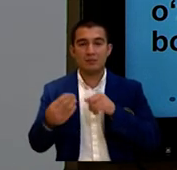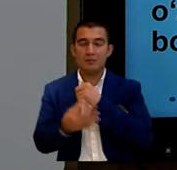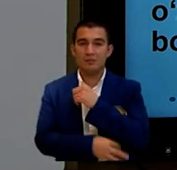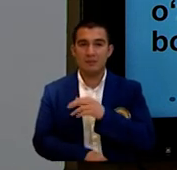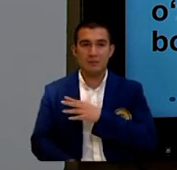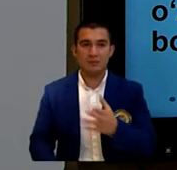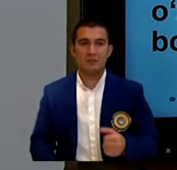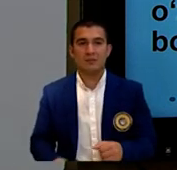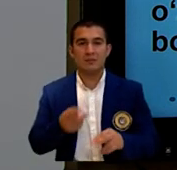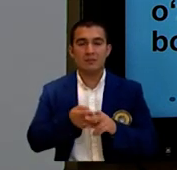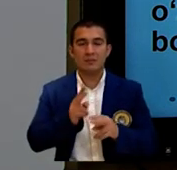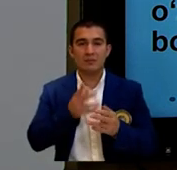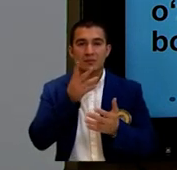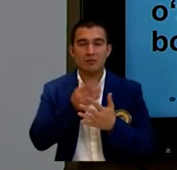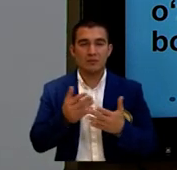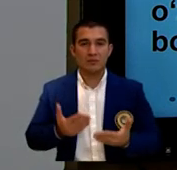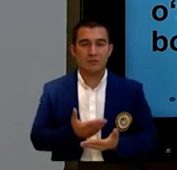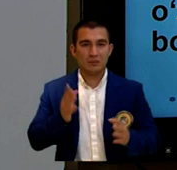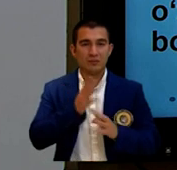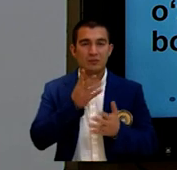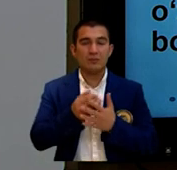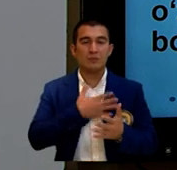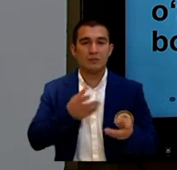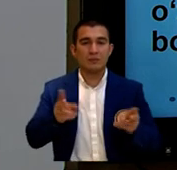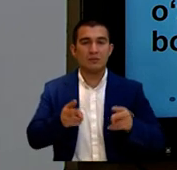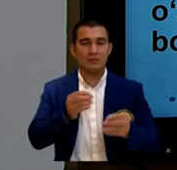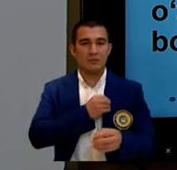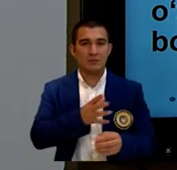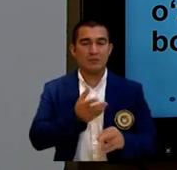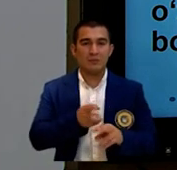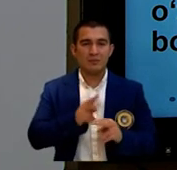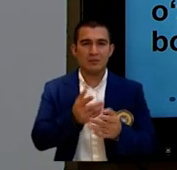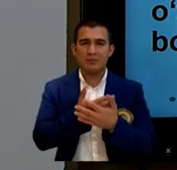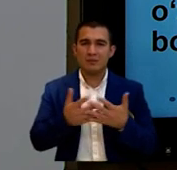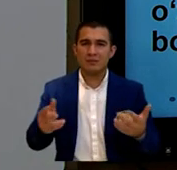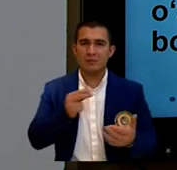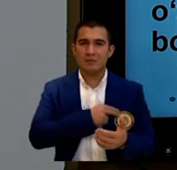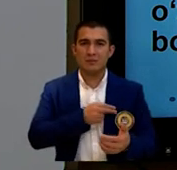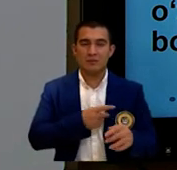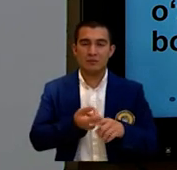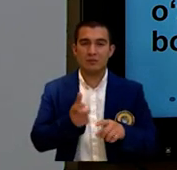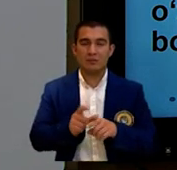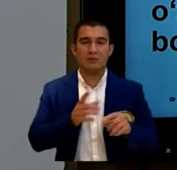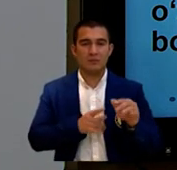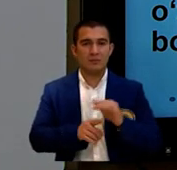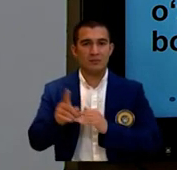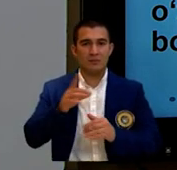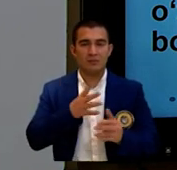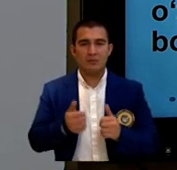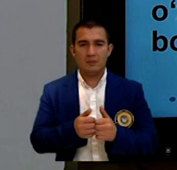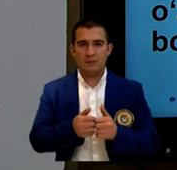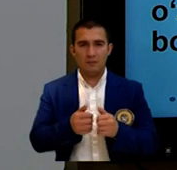esa tabiiy boyliklarni o'zlashtirish bilan bog'liq tadqiqot ishlari boshlanib ketdi.